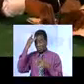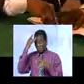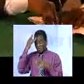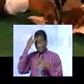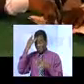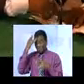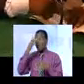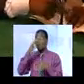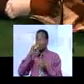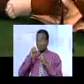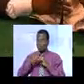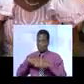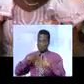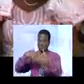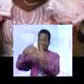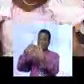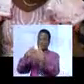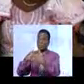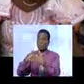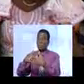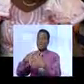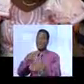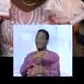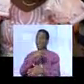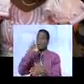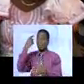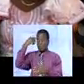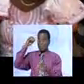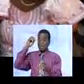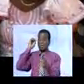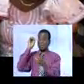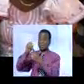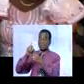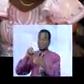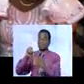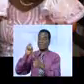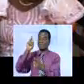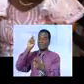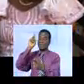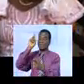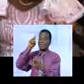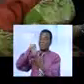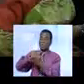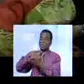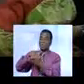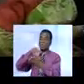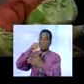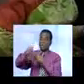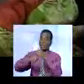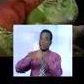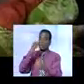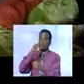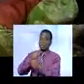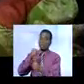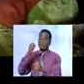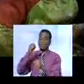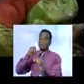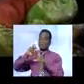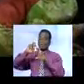Femmes au travail, pour les objectifs du millénaire pour le développement et pour l'émergence, c'est le